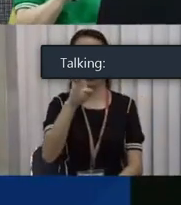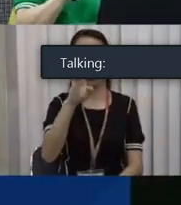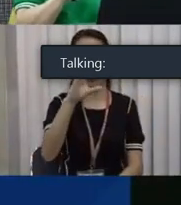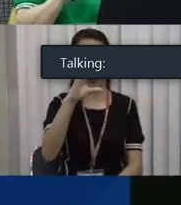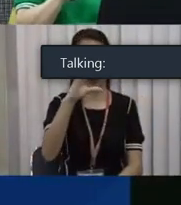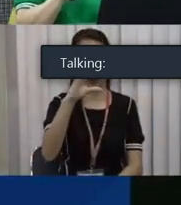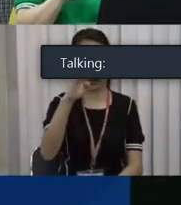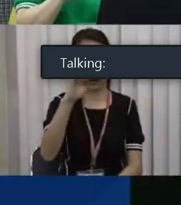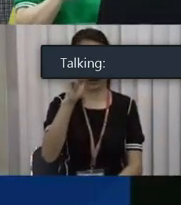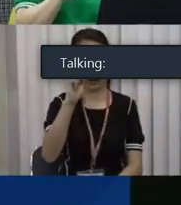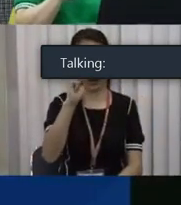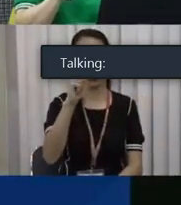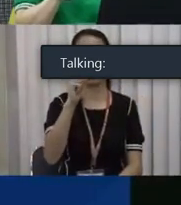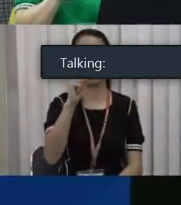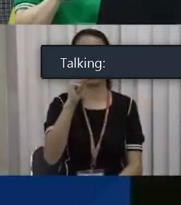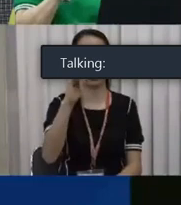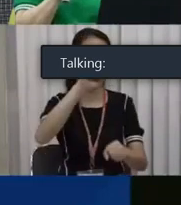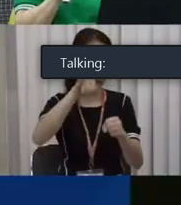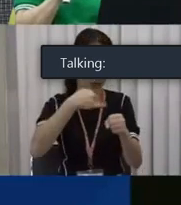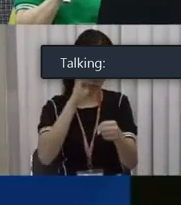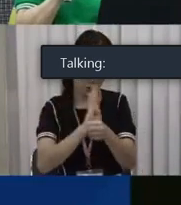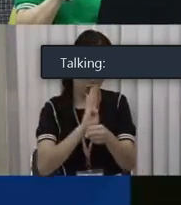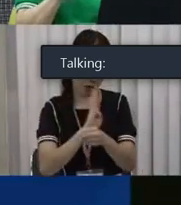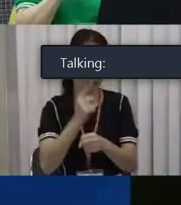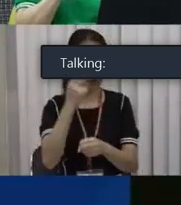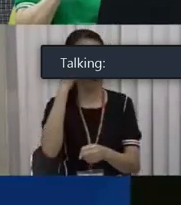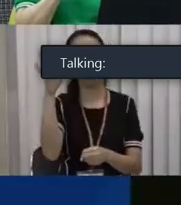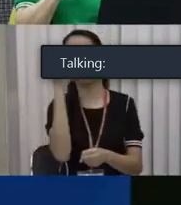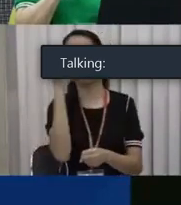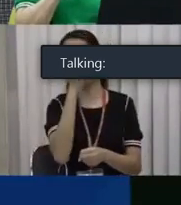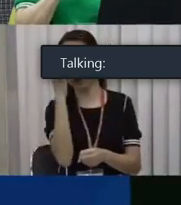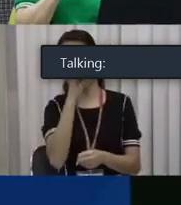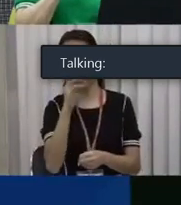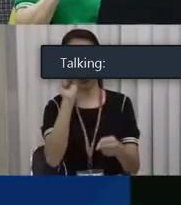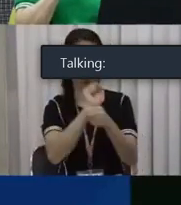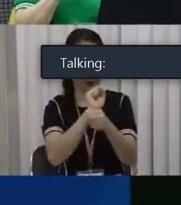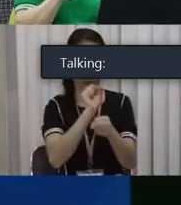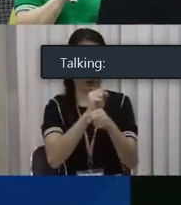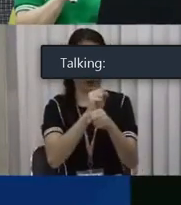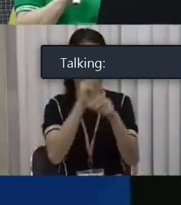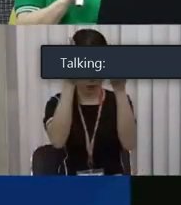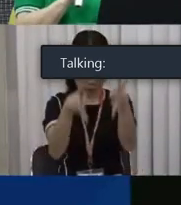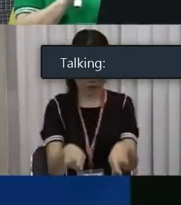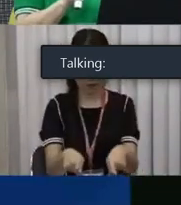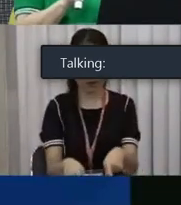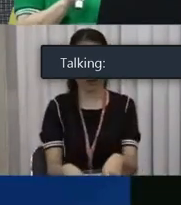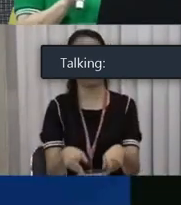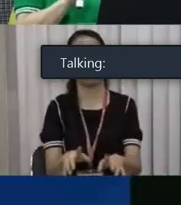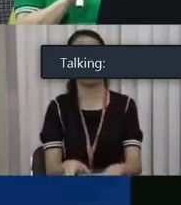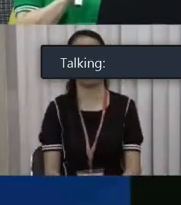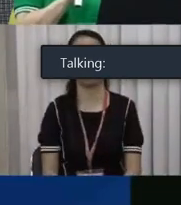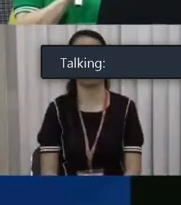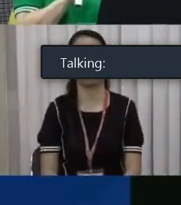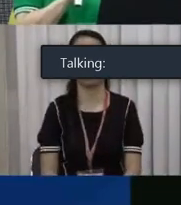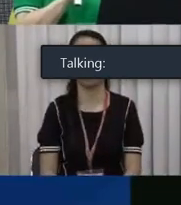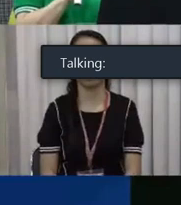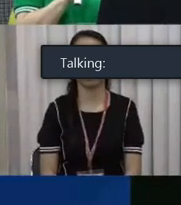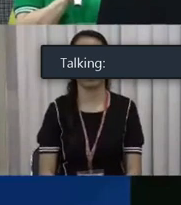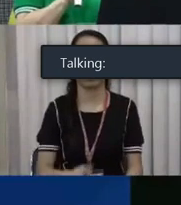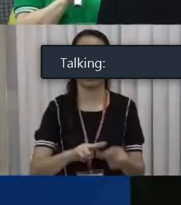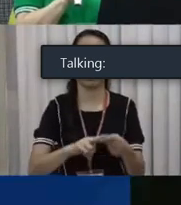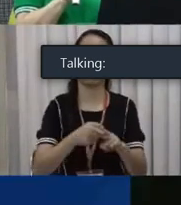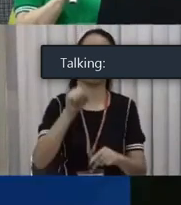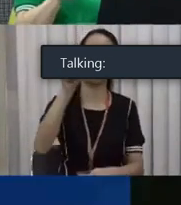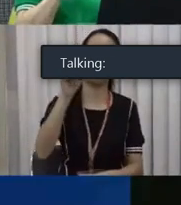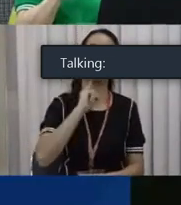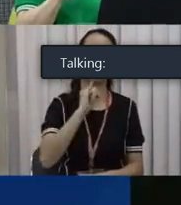worker. So, ang kaakibat ani, unsa man day atong mga mission or mandates of the department? Number one